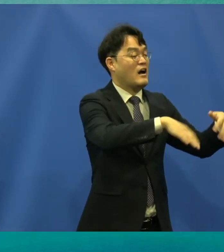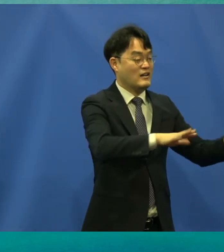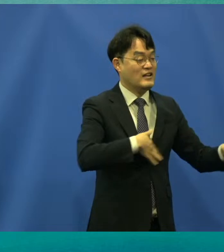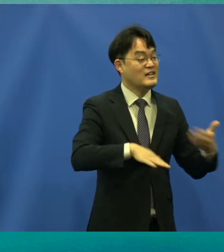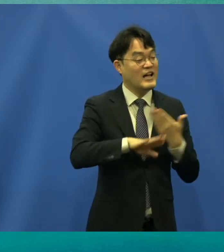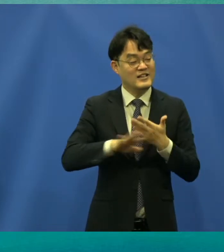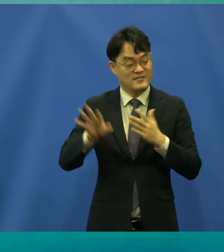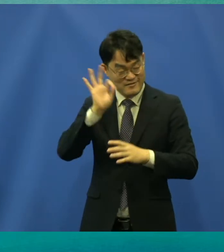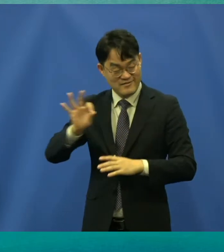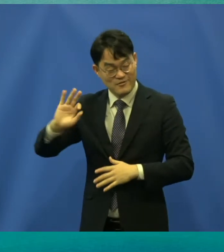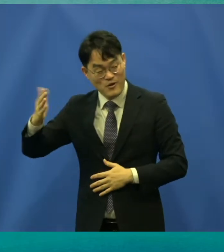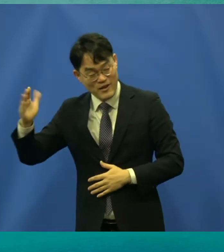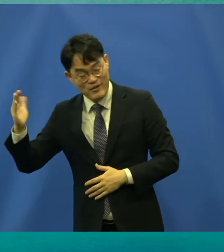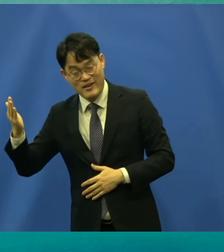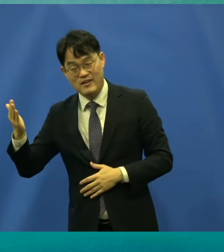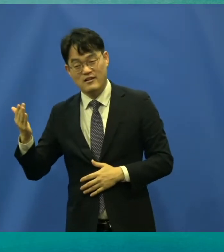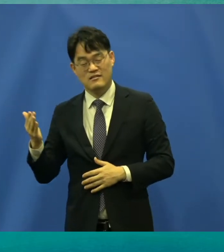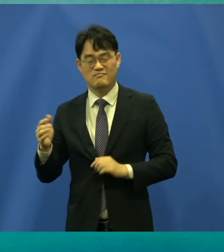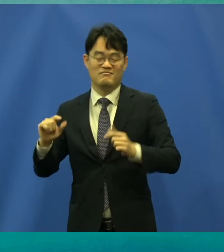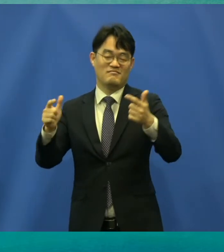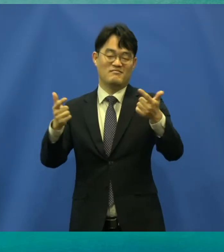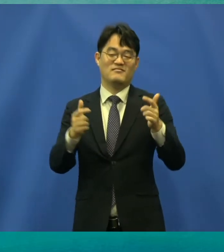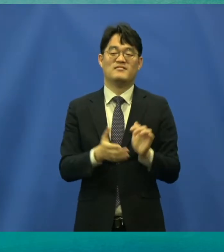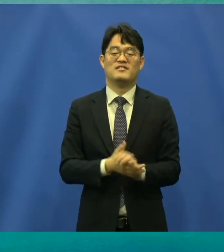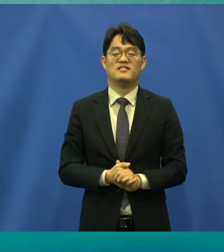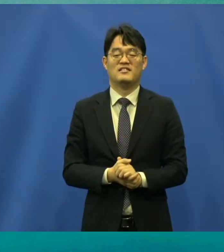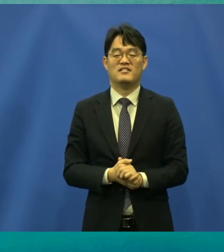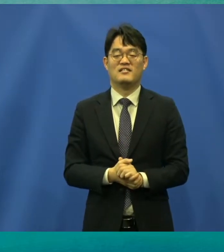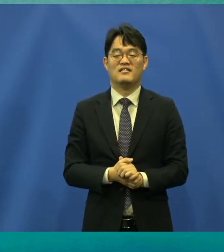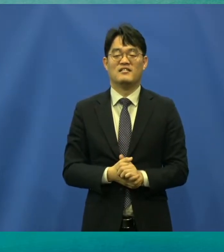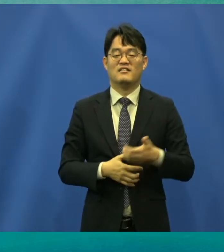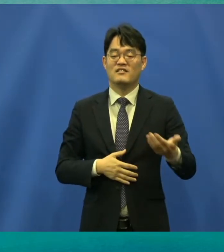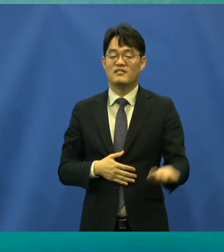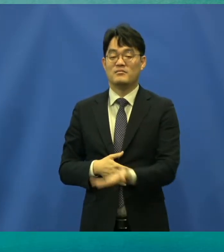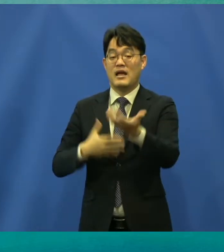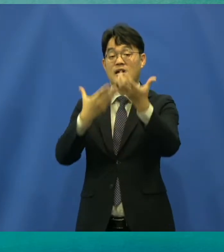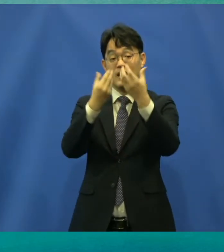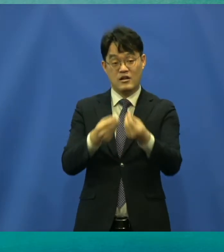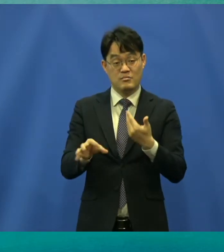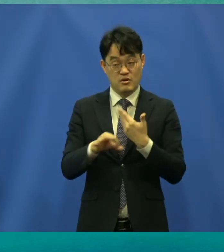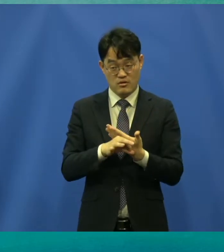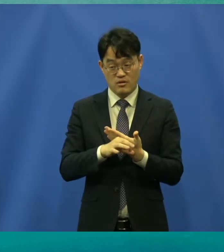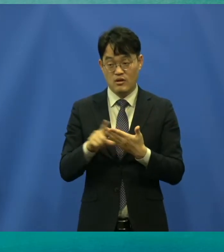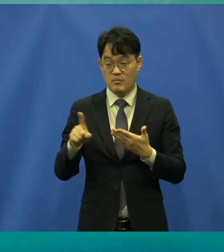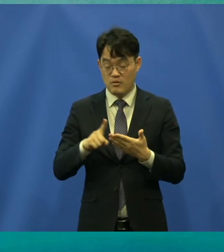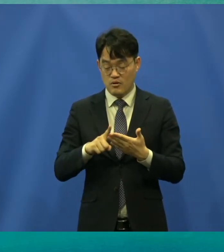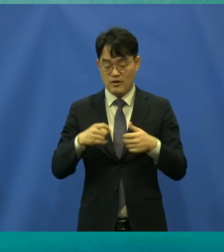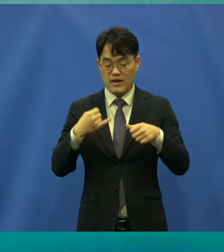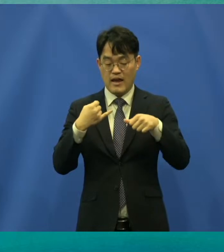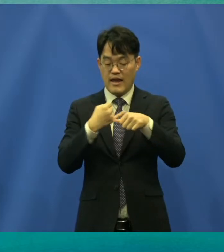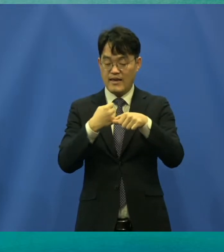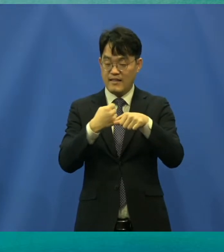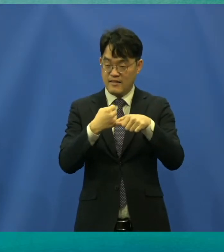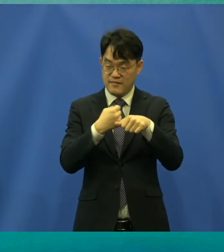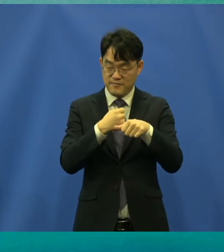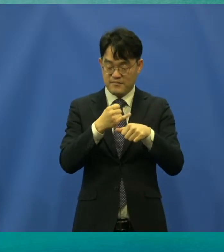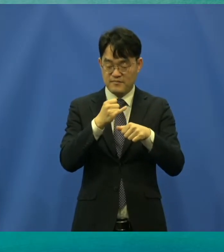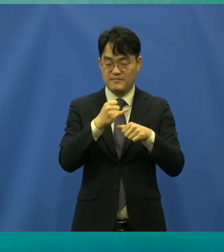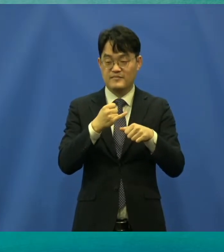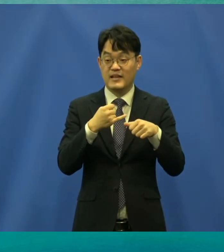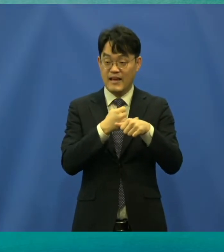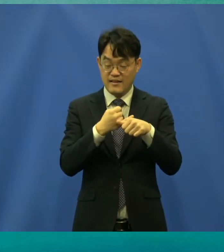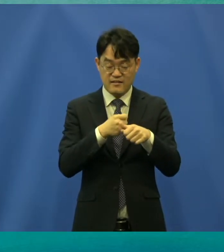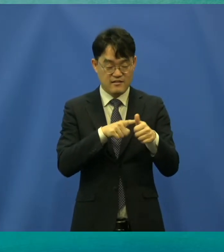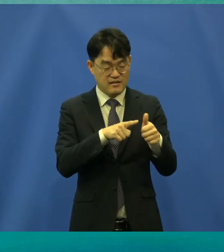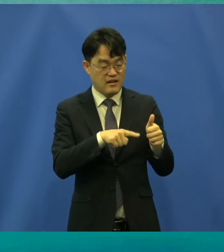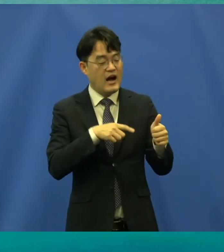어떤 사람이 난 너 사랑해, 근데 이제 헤어지자, 그건 사랑이 아니잖아요. 용서도 아니에요.